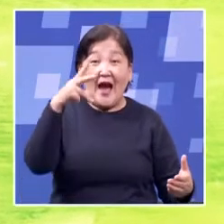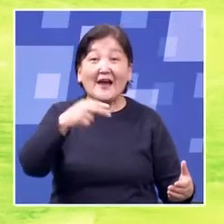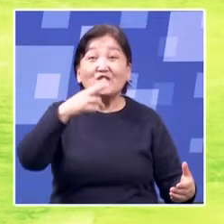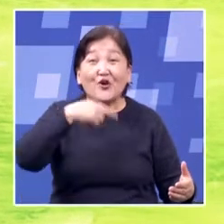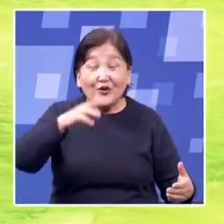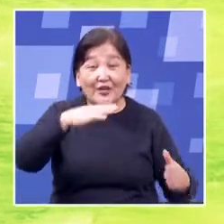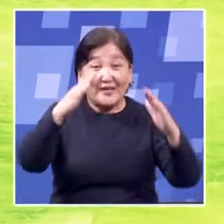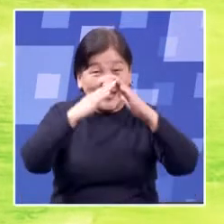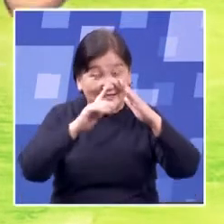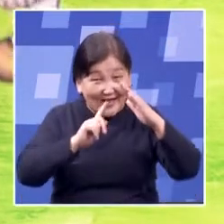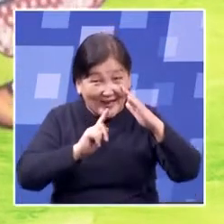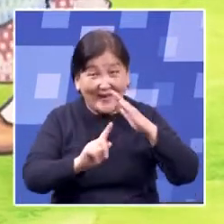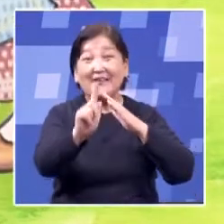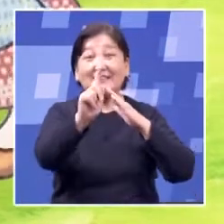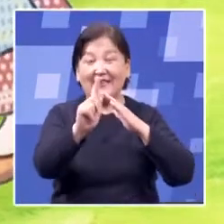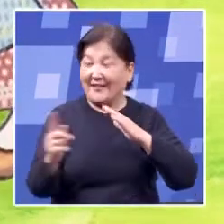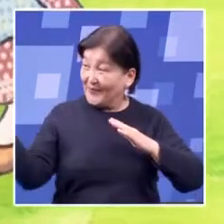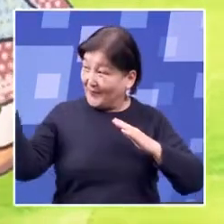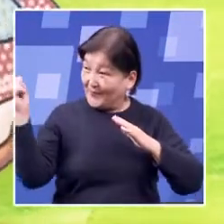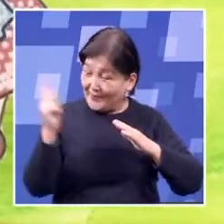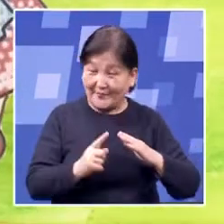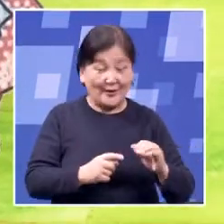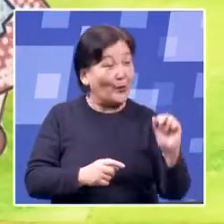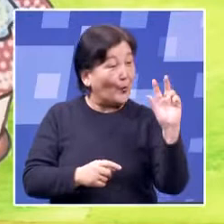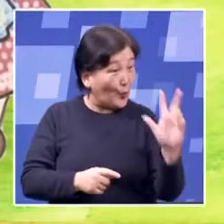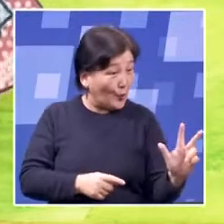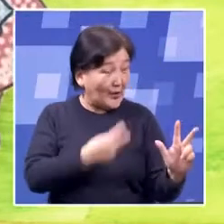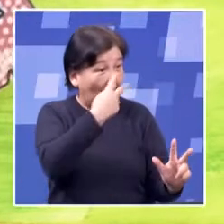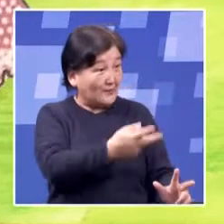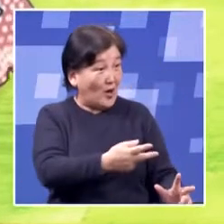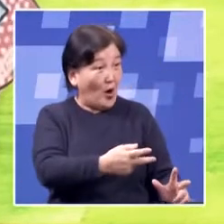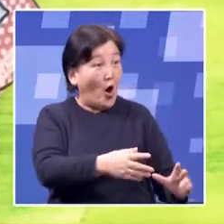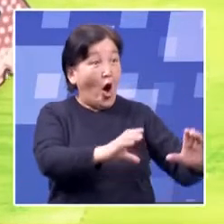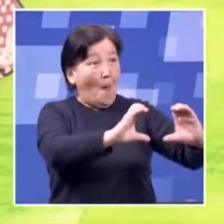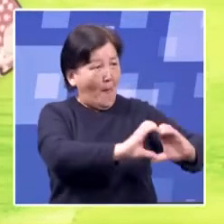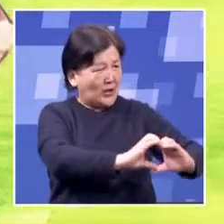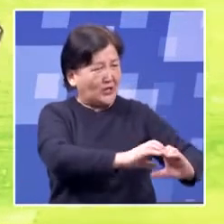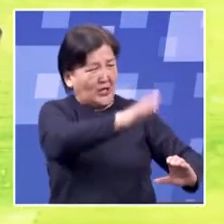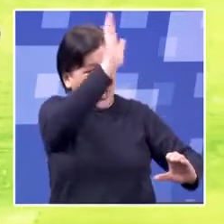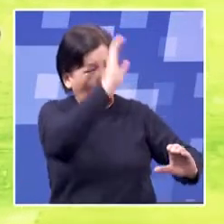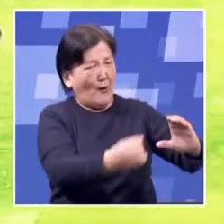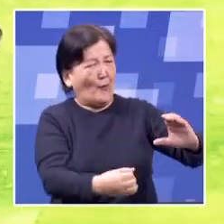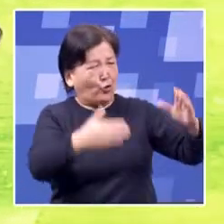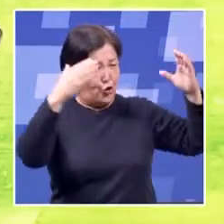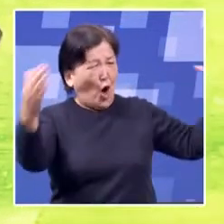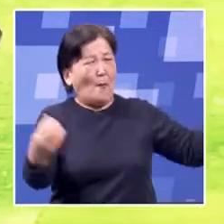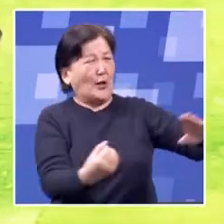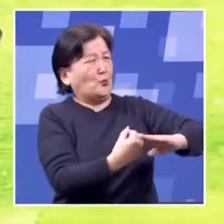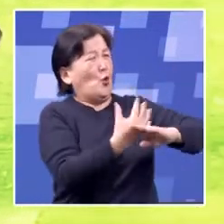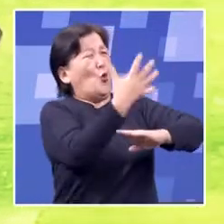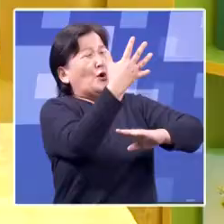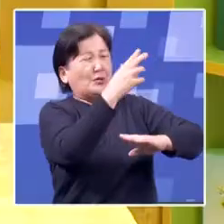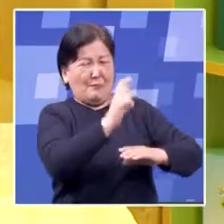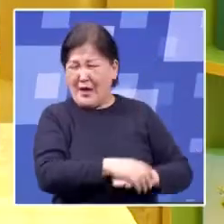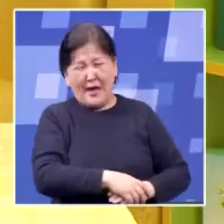Гэж дуудахад аж охин гэрээсээ хурж ирээд манжин харж уулгаалтаад ямар